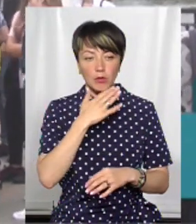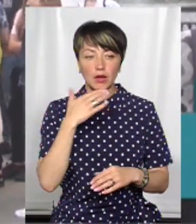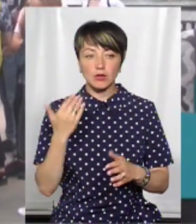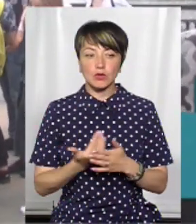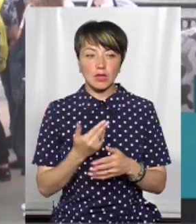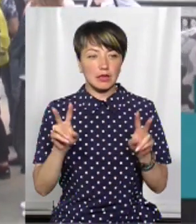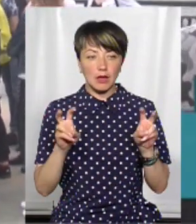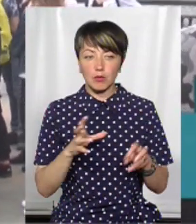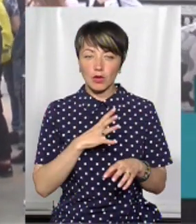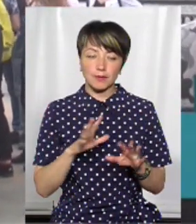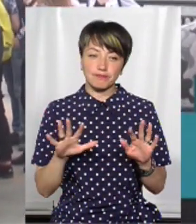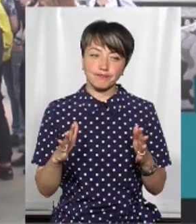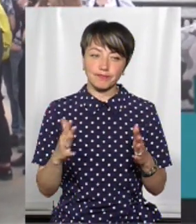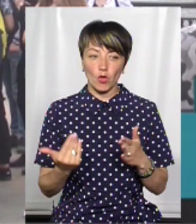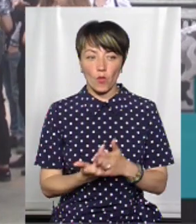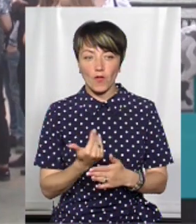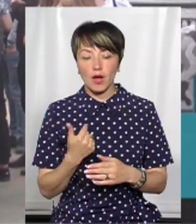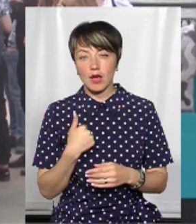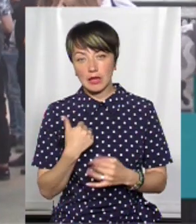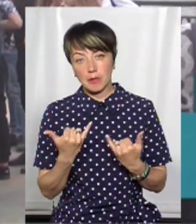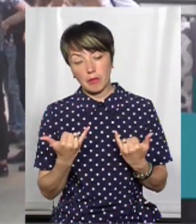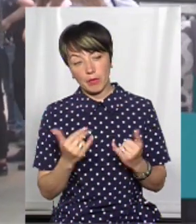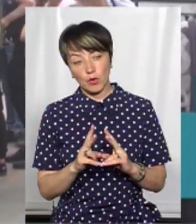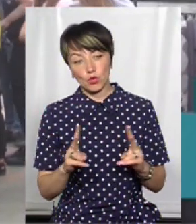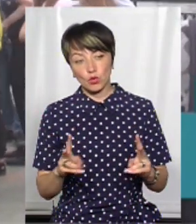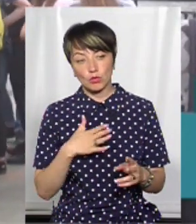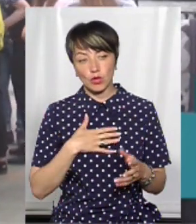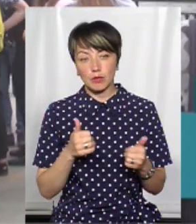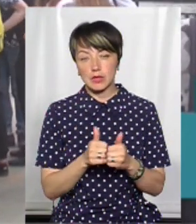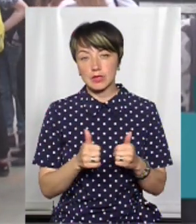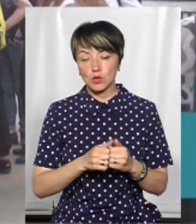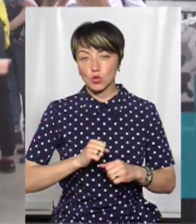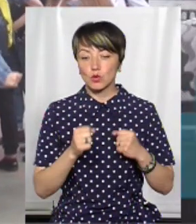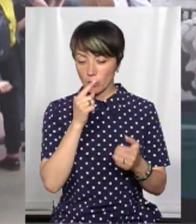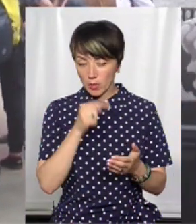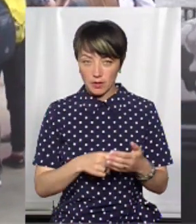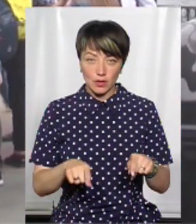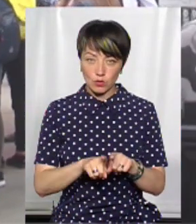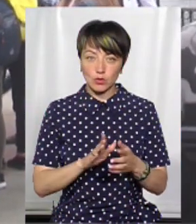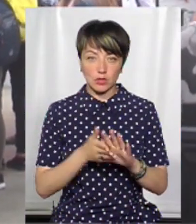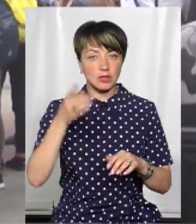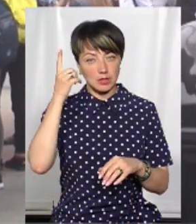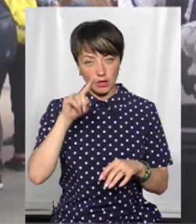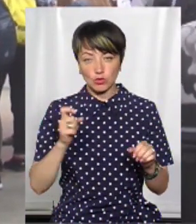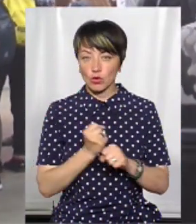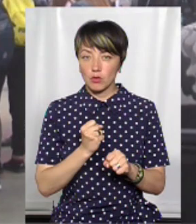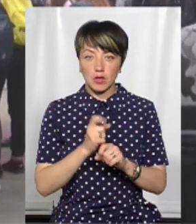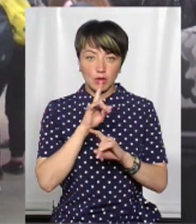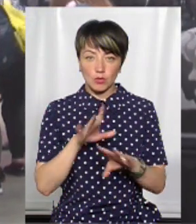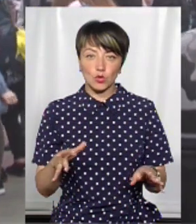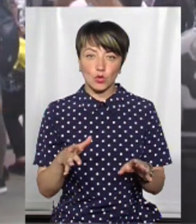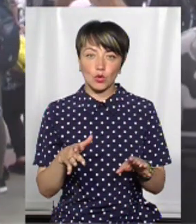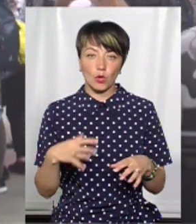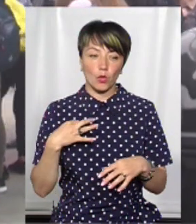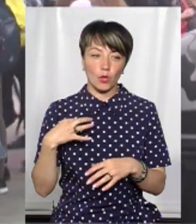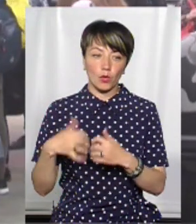ця тема була, так скажемо, нова. І тепер, якщо хтось з моїх близьких або друзів попаде в таку ситуацію, я буду знати, що робити, і не буду сидіти, склавши